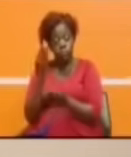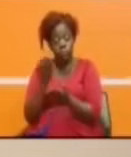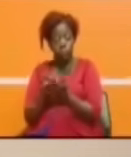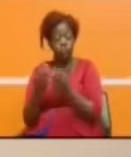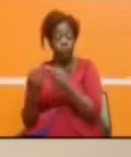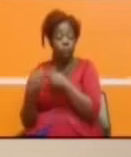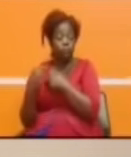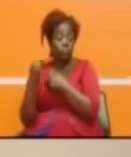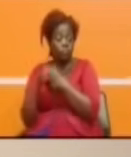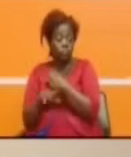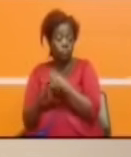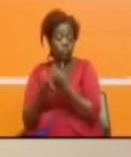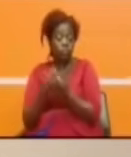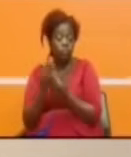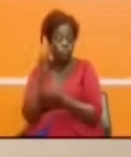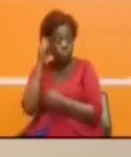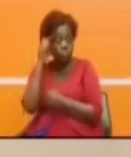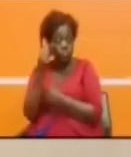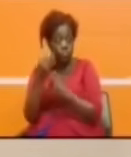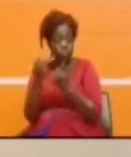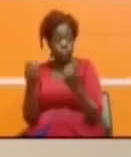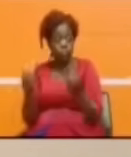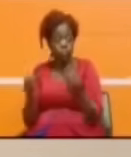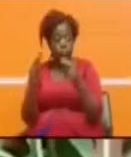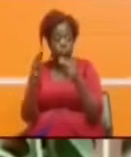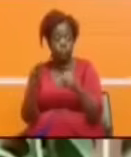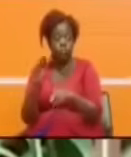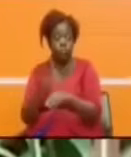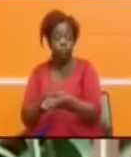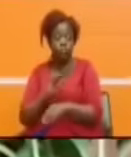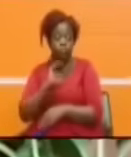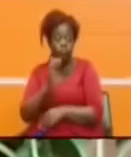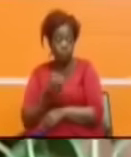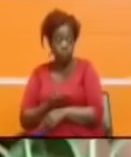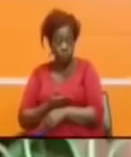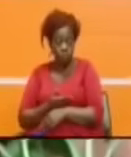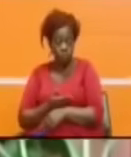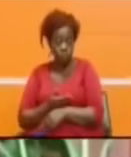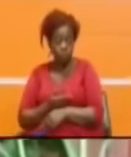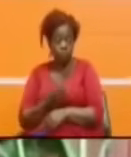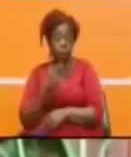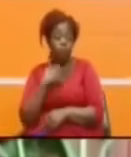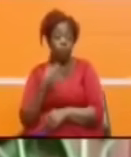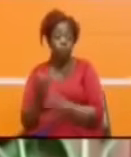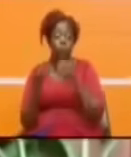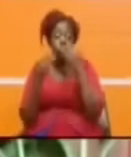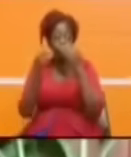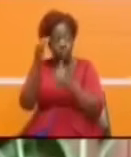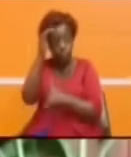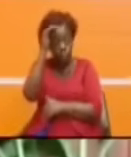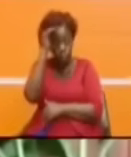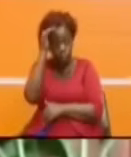obuvunaanyizibwa obw'okulabirira amaka tebuli ku mukazi. Njagala kwebaza poliisi